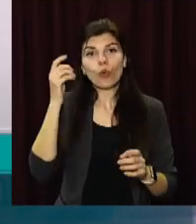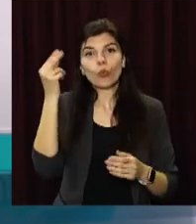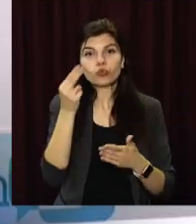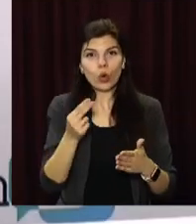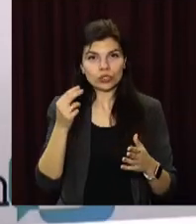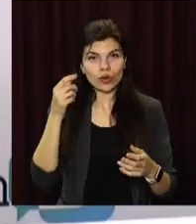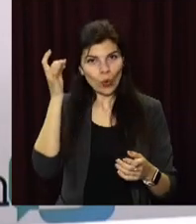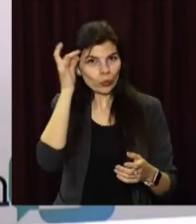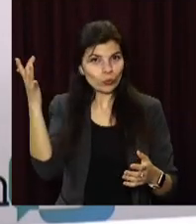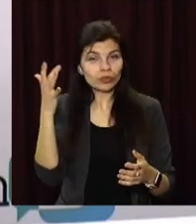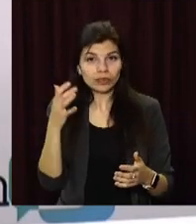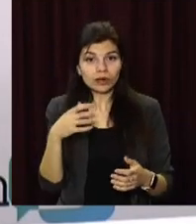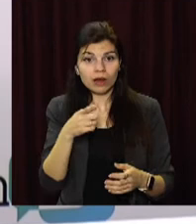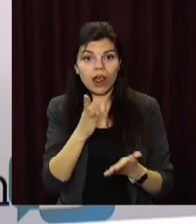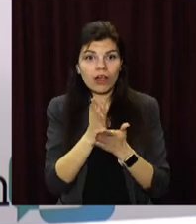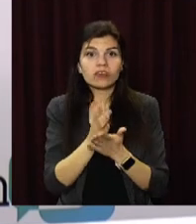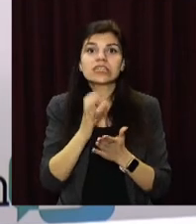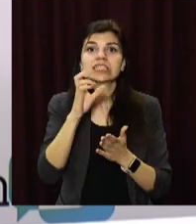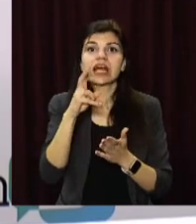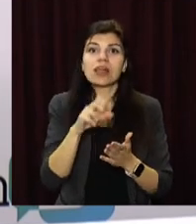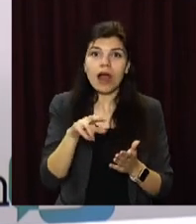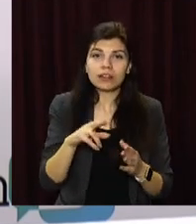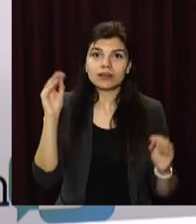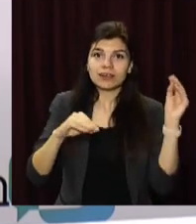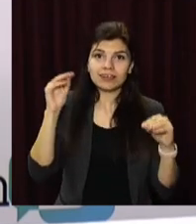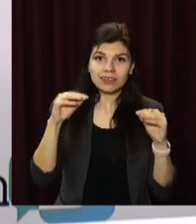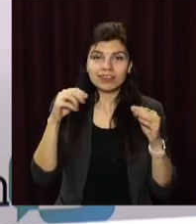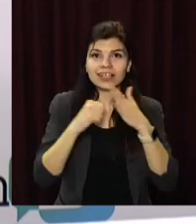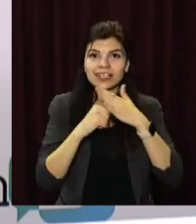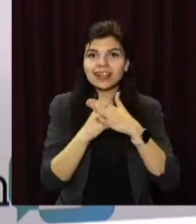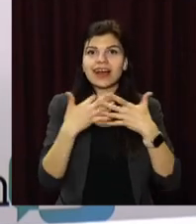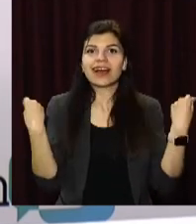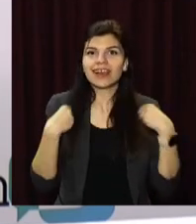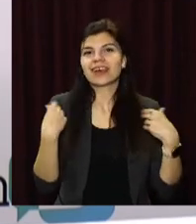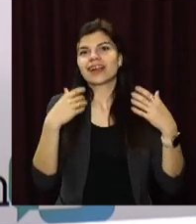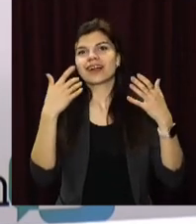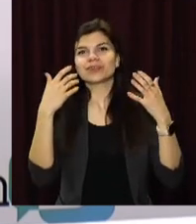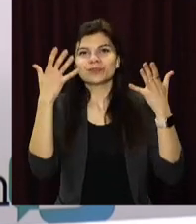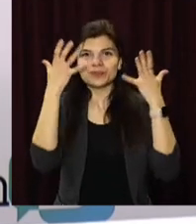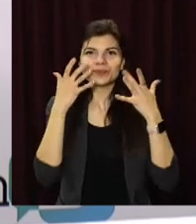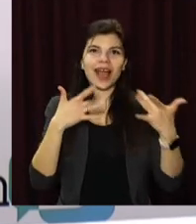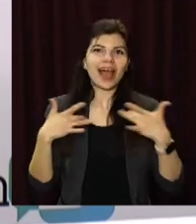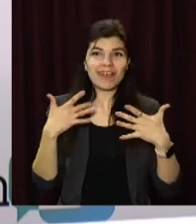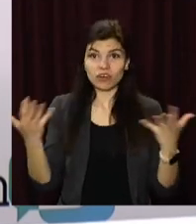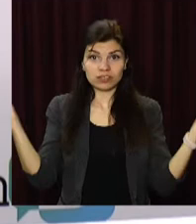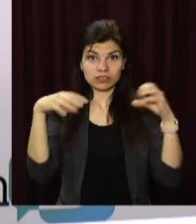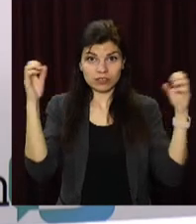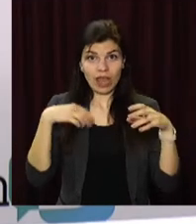руководителя одновременно является складом декораций, там, реквизита. Актеры